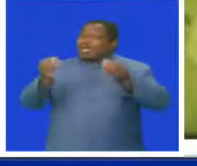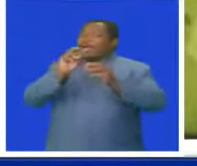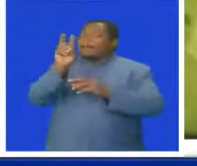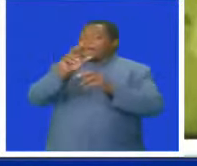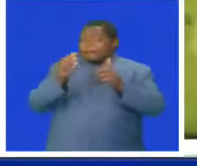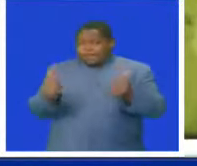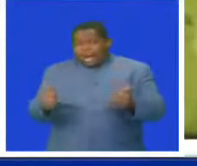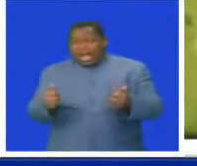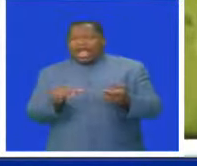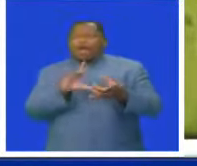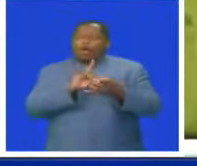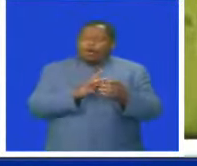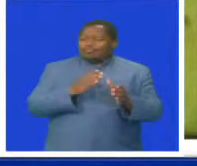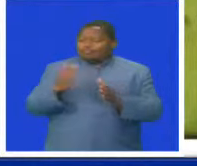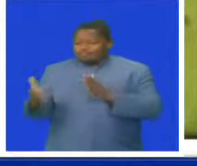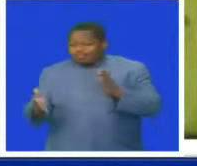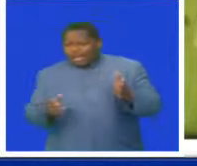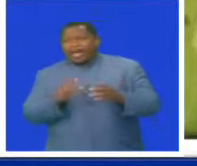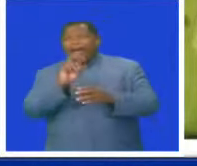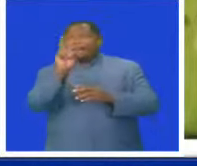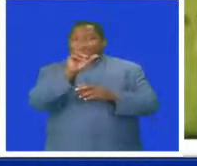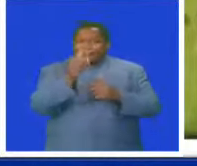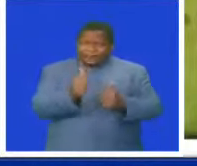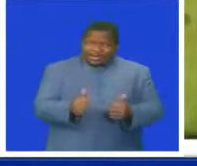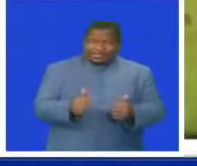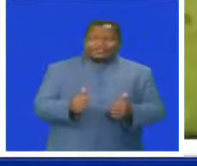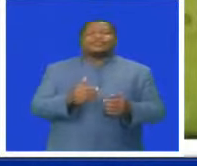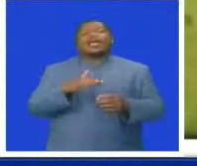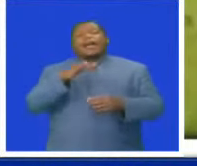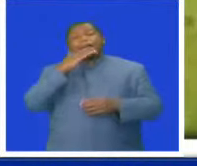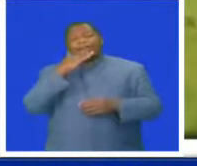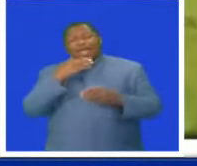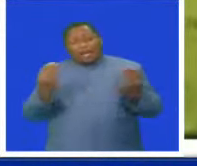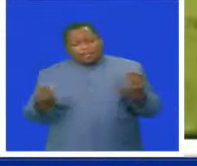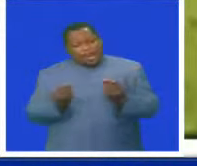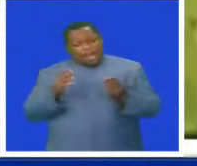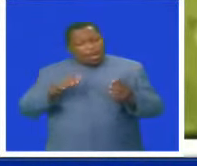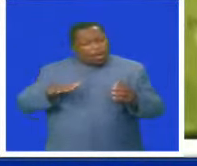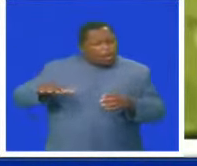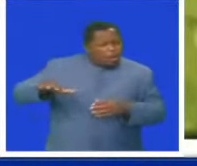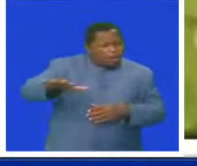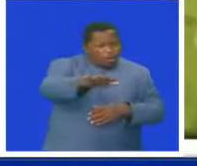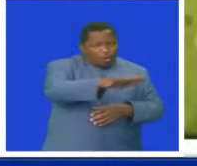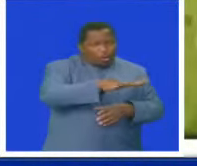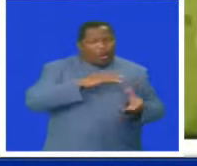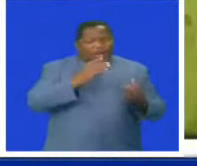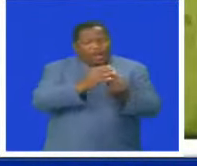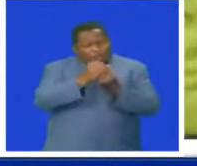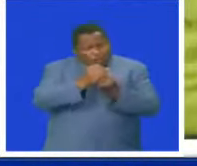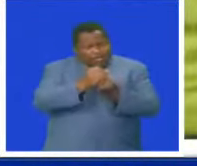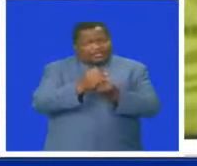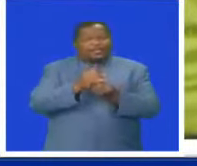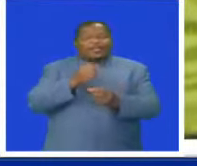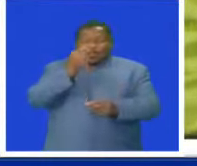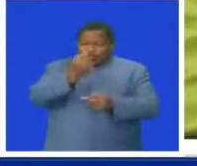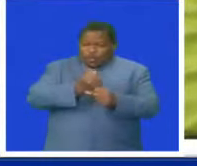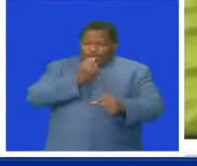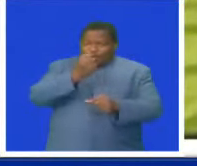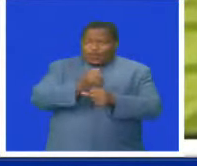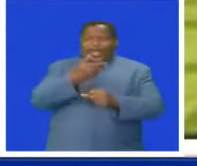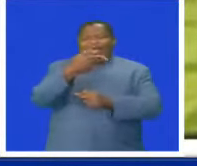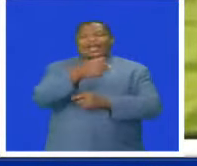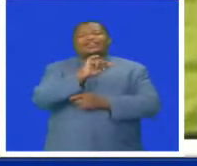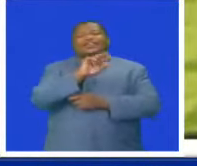nawe kude losalako kulenzaba. So nasilumela lekhandlela lamuhla kukhumbuta nje. Umcondisi